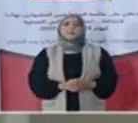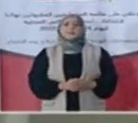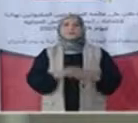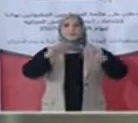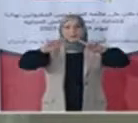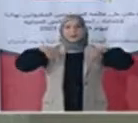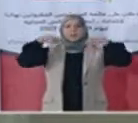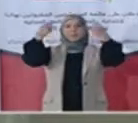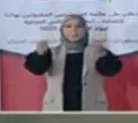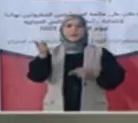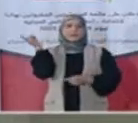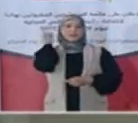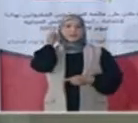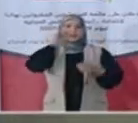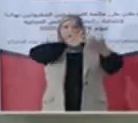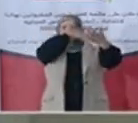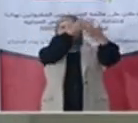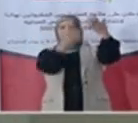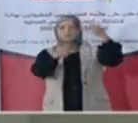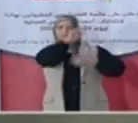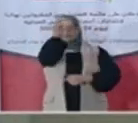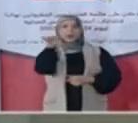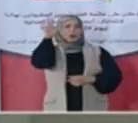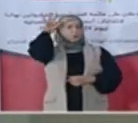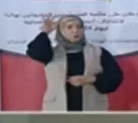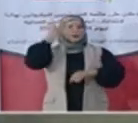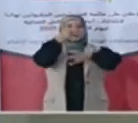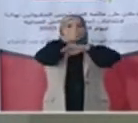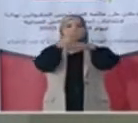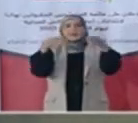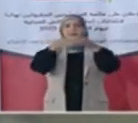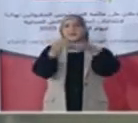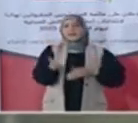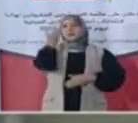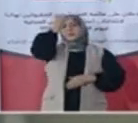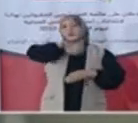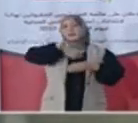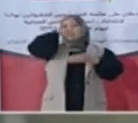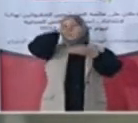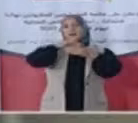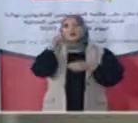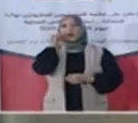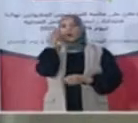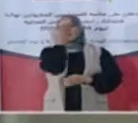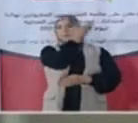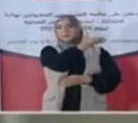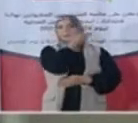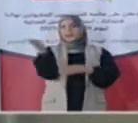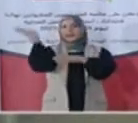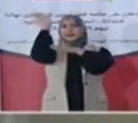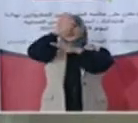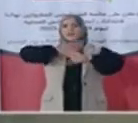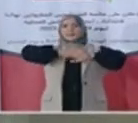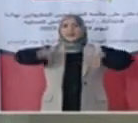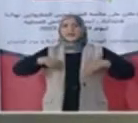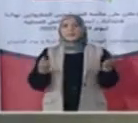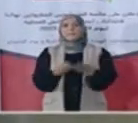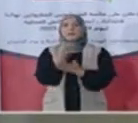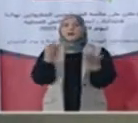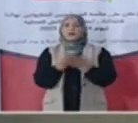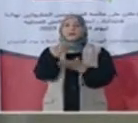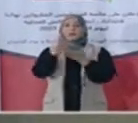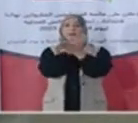بعد الاستماع إلى النشيد الرسمي باش يتولى رئيس الهيئة العليا المستقلة للانتخابات السيد فاروق بوعسكر تقديم آخر